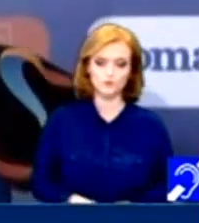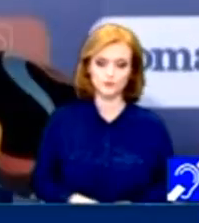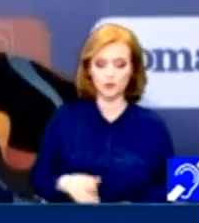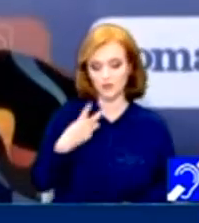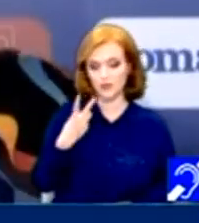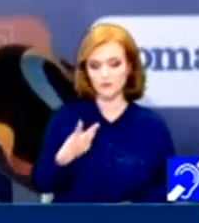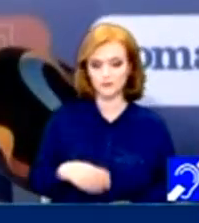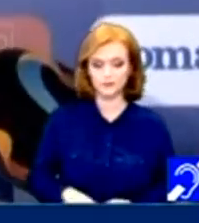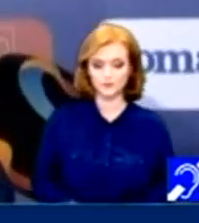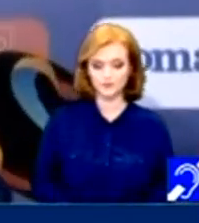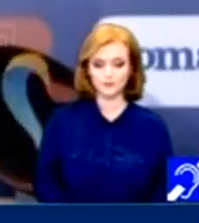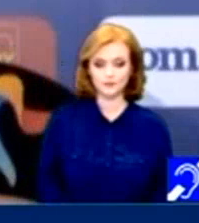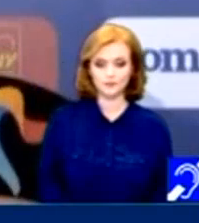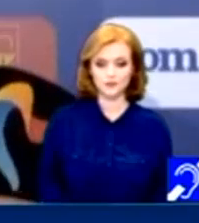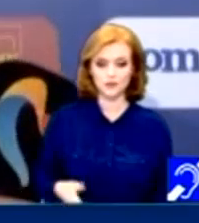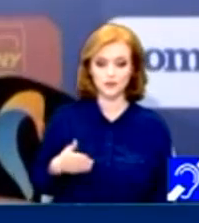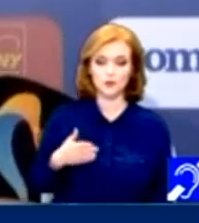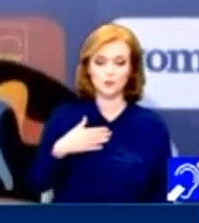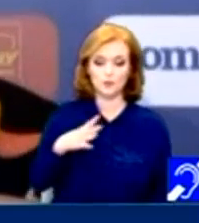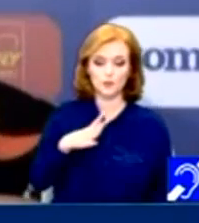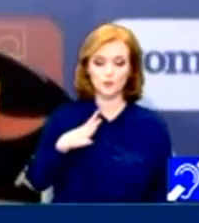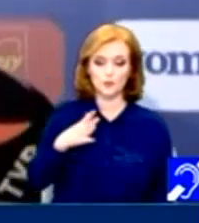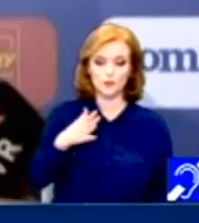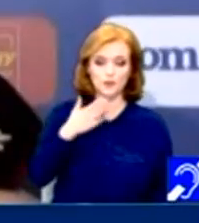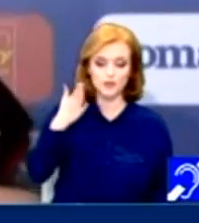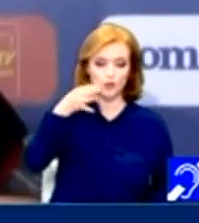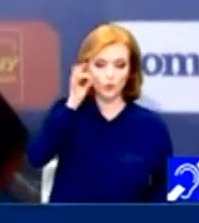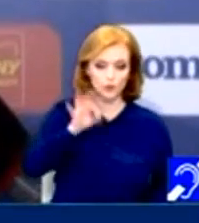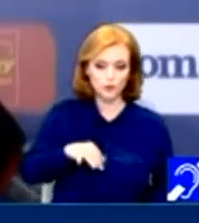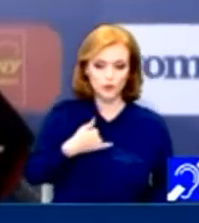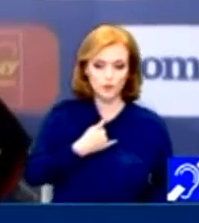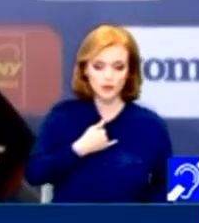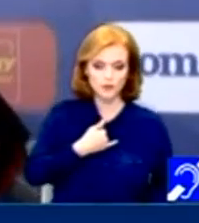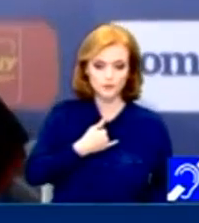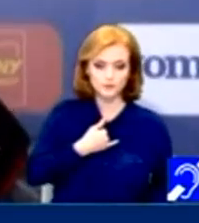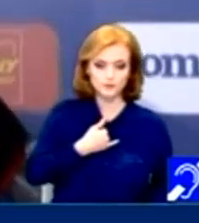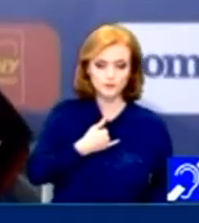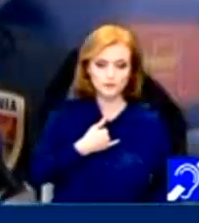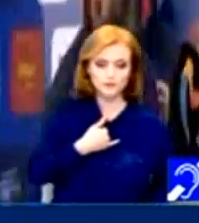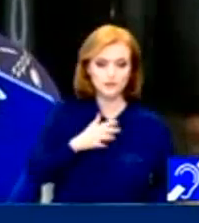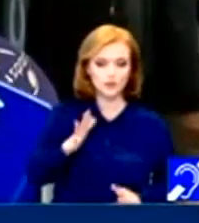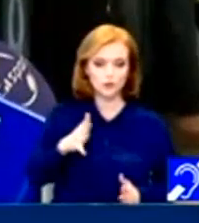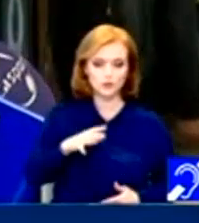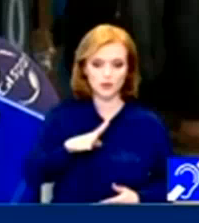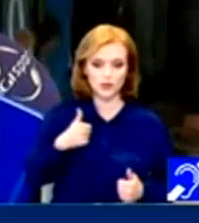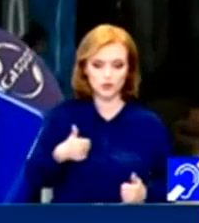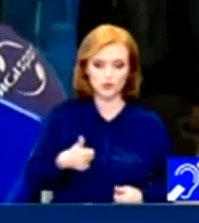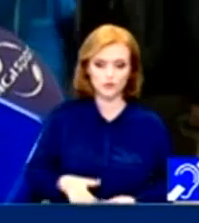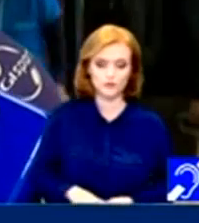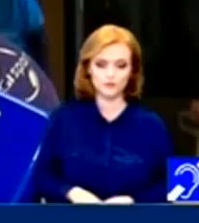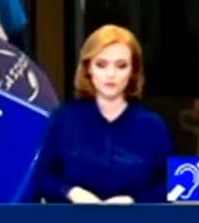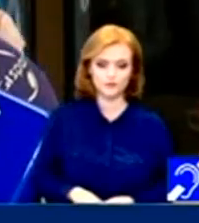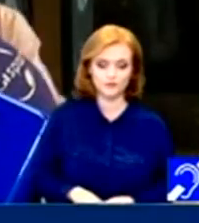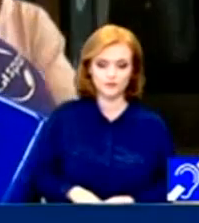vedea. Ultima experiență cu el venind din America nu a fost prea bună. Știam ce se întâmpla la